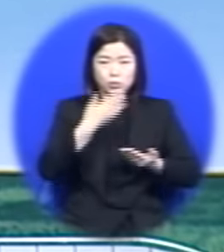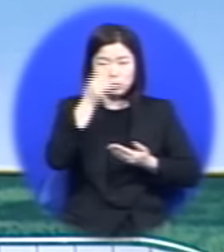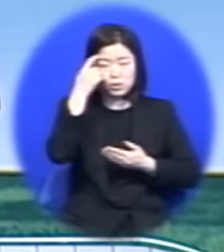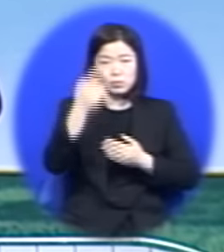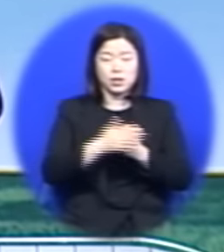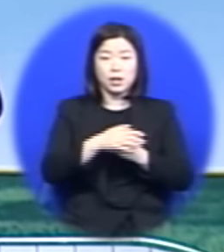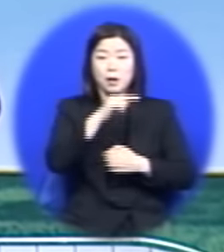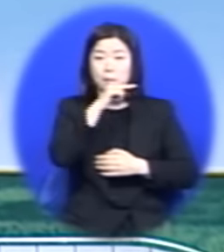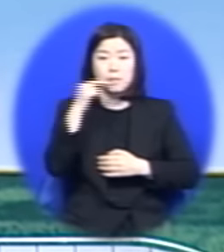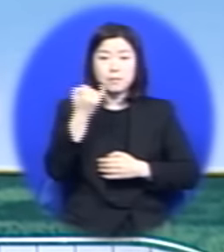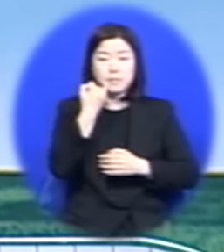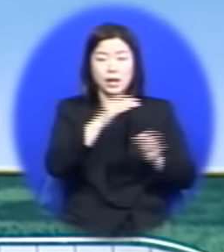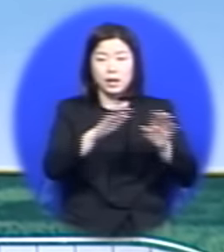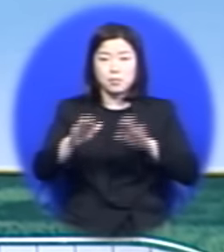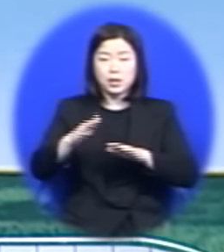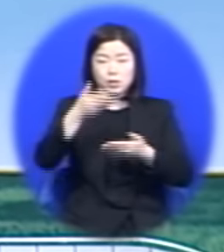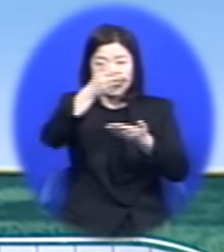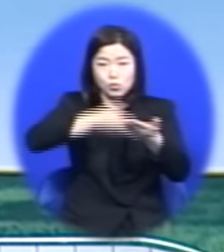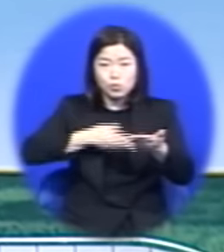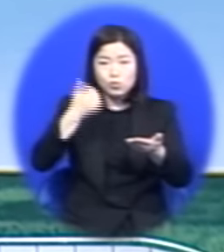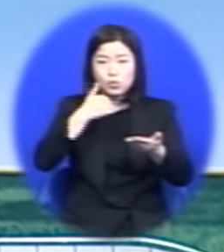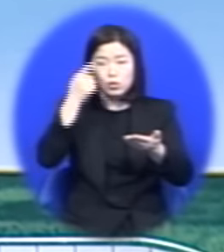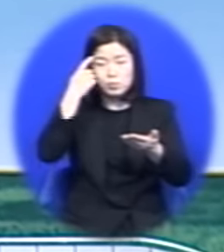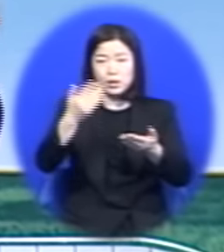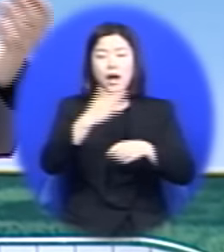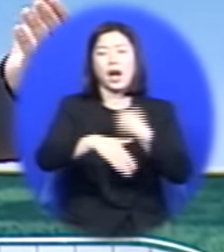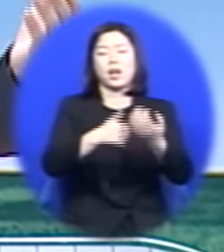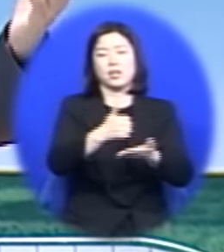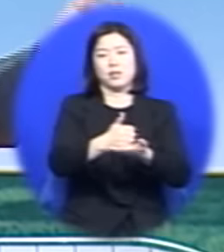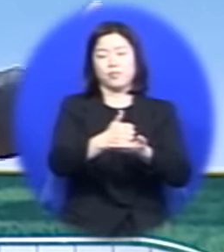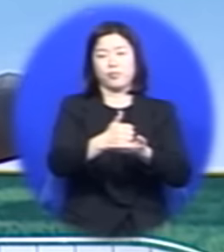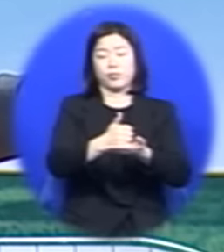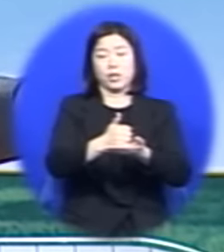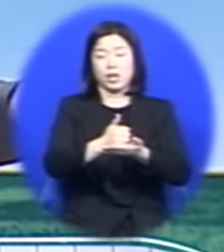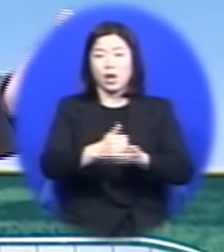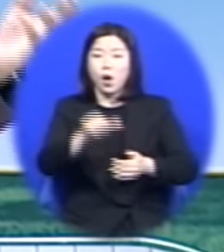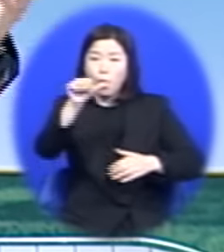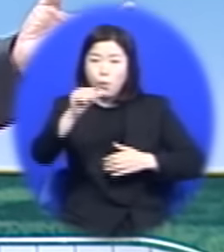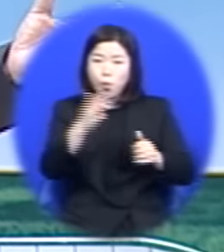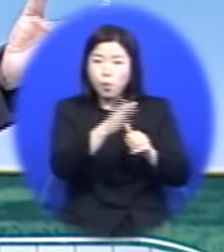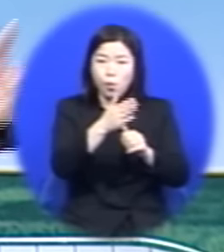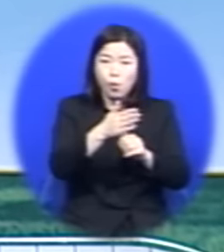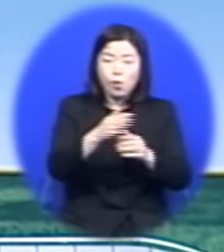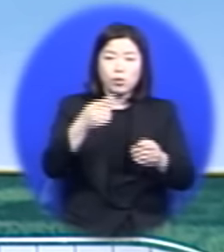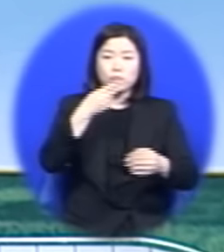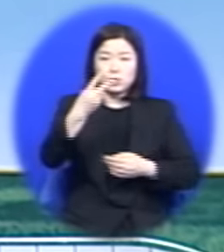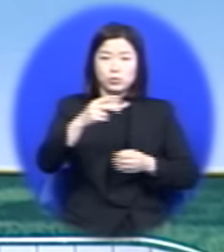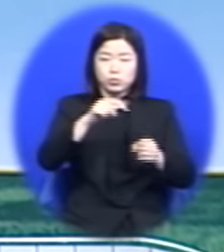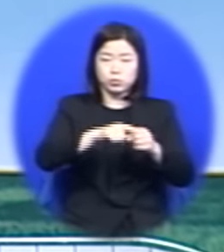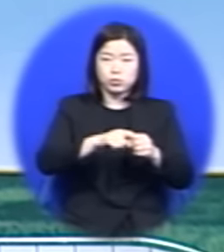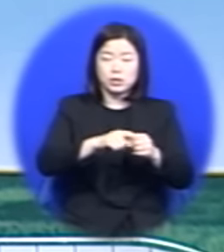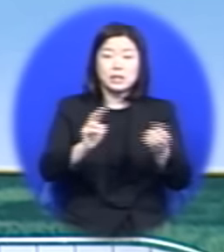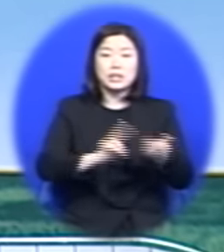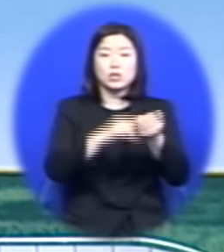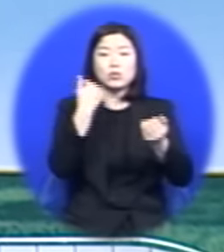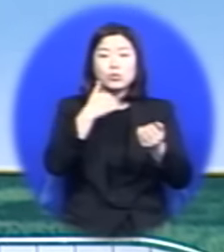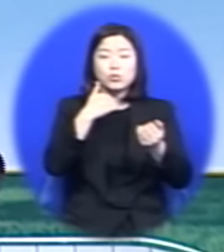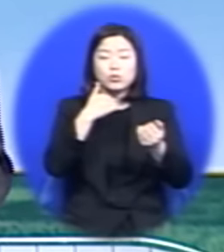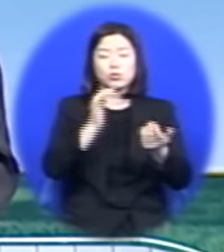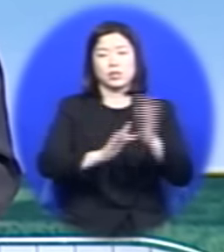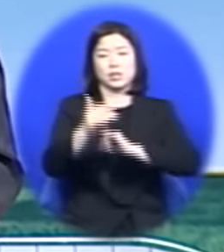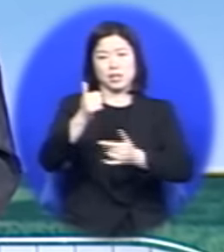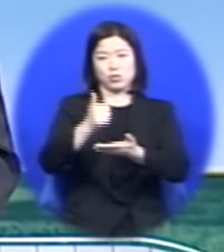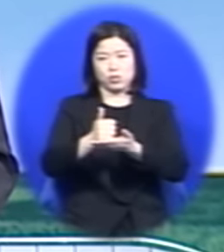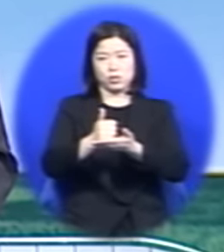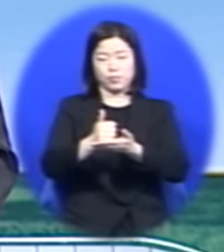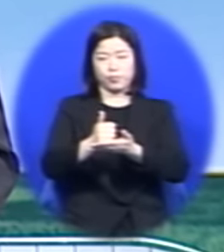누가 갈랐나요? 하나님이 갈르셨어요. 오병이어의 기적은 누가 하셨나요? 예수님이 하셨어요. 우리 안에